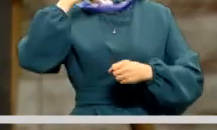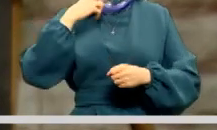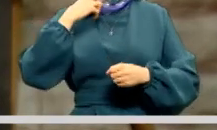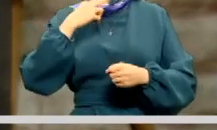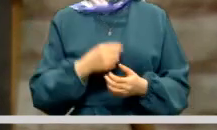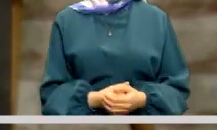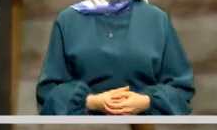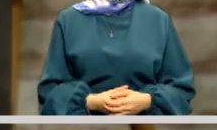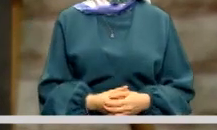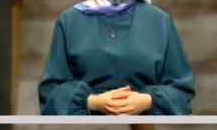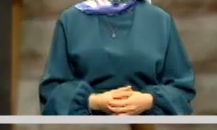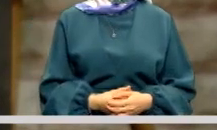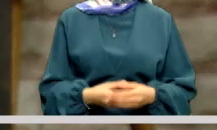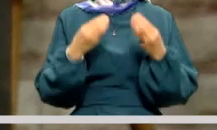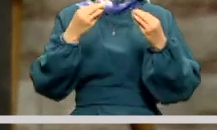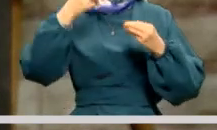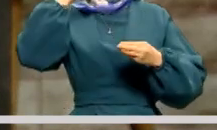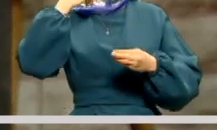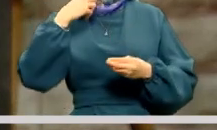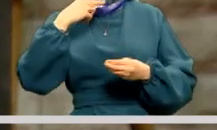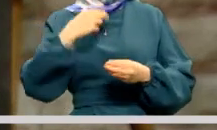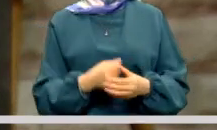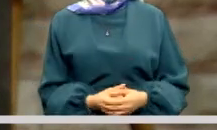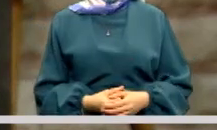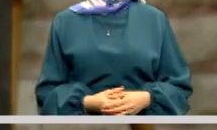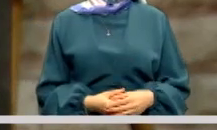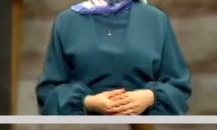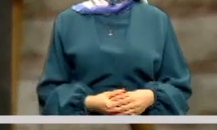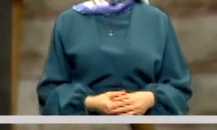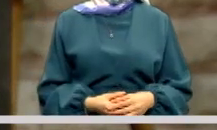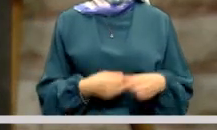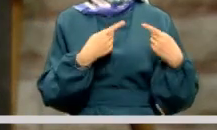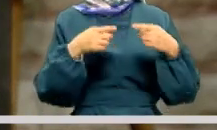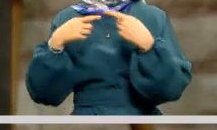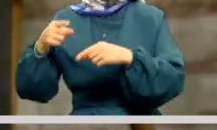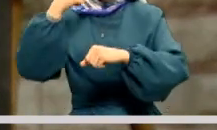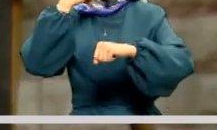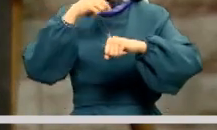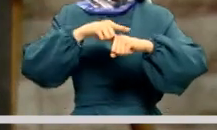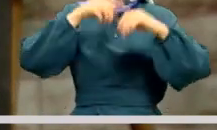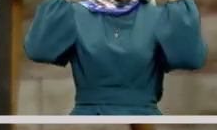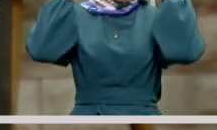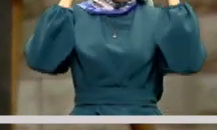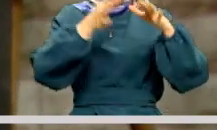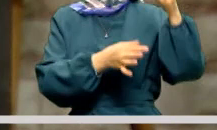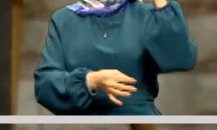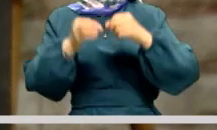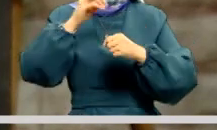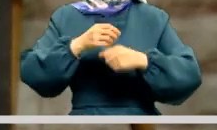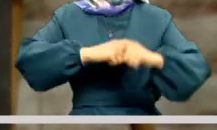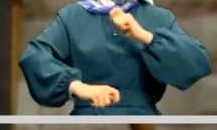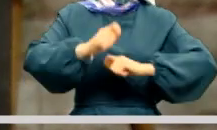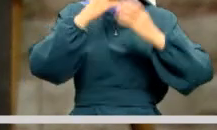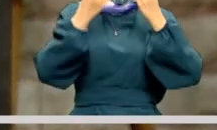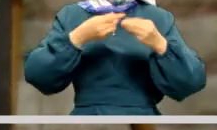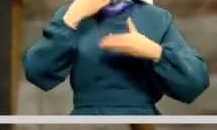Mümin açısından güzel huyu ve ahlak farklı inanç ve kültürdeki insanlar içinse davranış olarak ifade